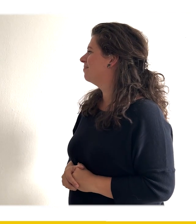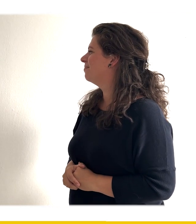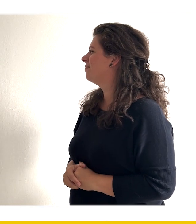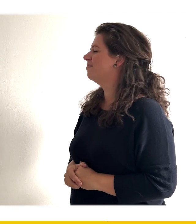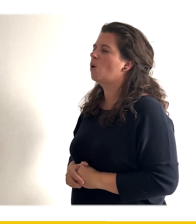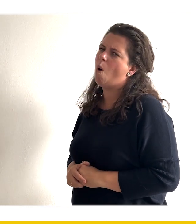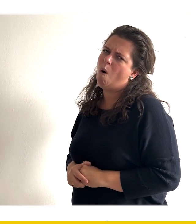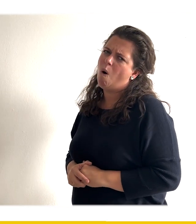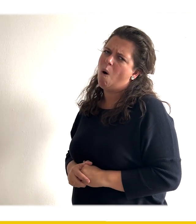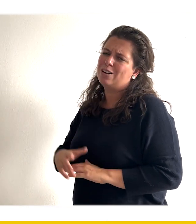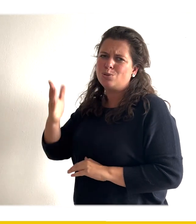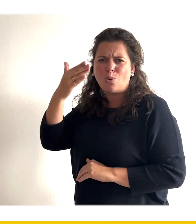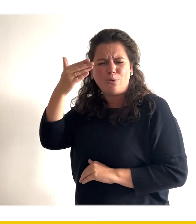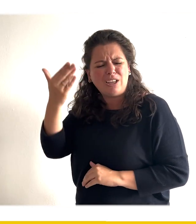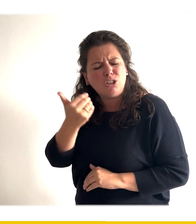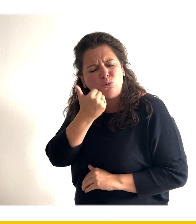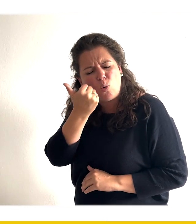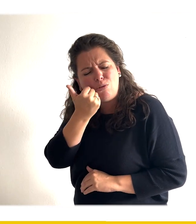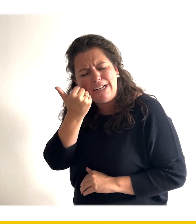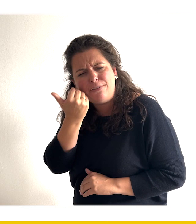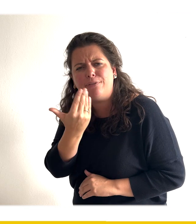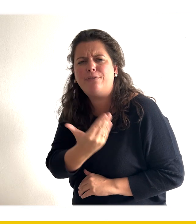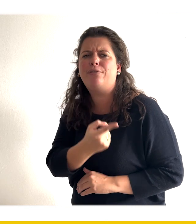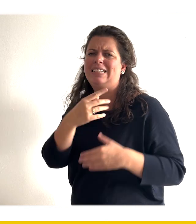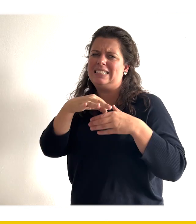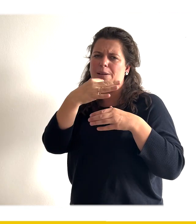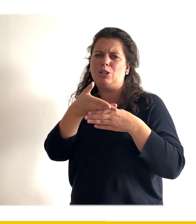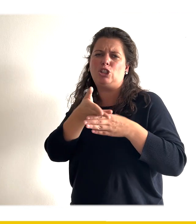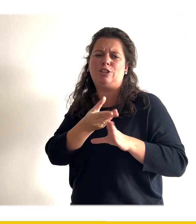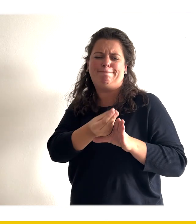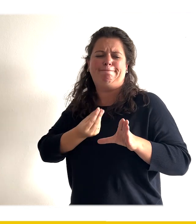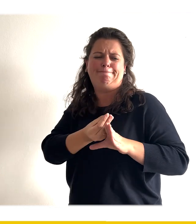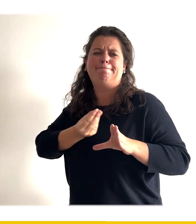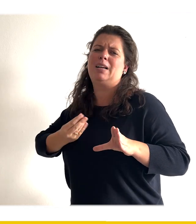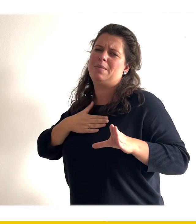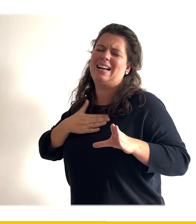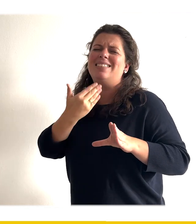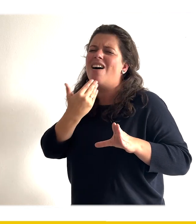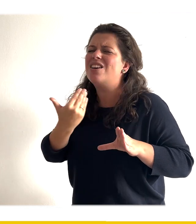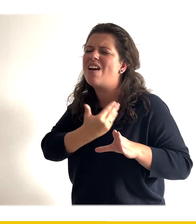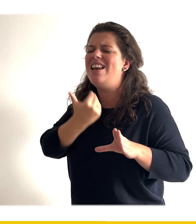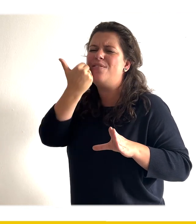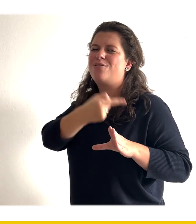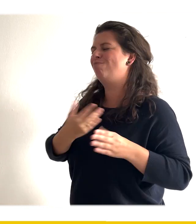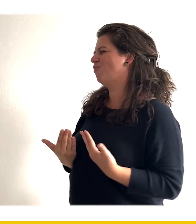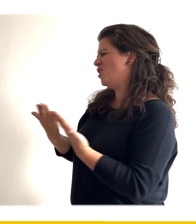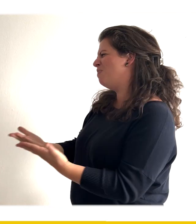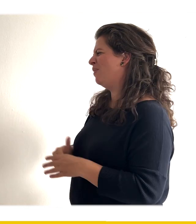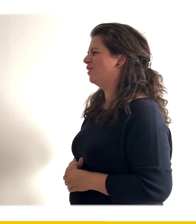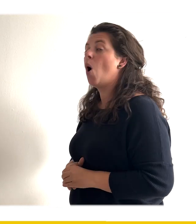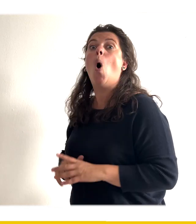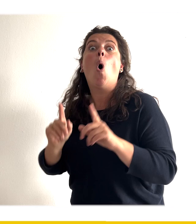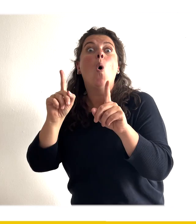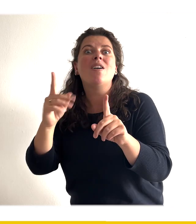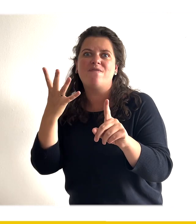Oh, Sophie, ik vind het echt super lief van jou dat jij jouw chipjes met mij hebt gedeeld. Dankjewel. Alsjeblieft, Olly. Echt super lief. Oh, ik heb nog iets trouwens wat ik met jou